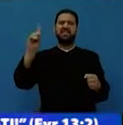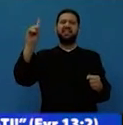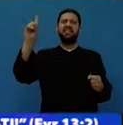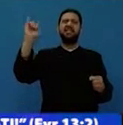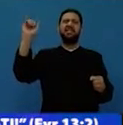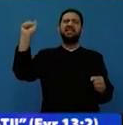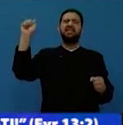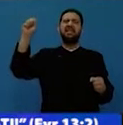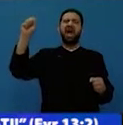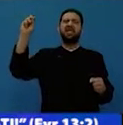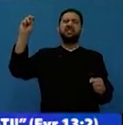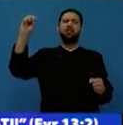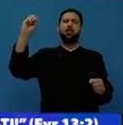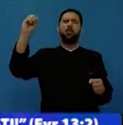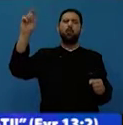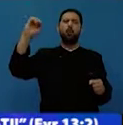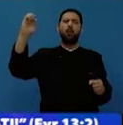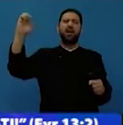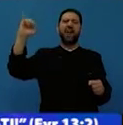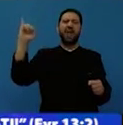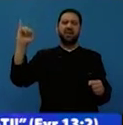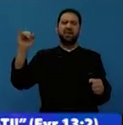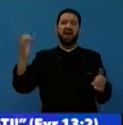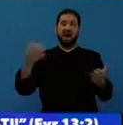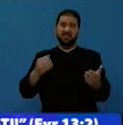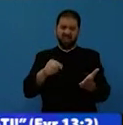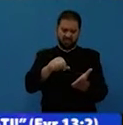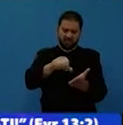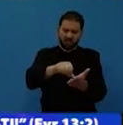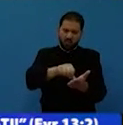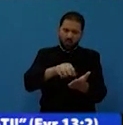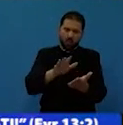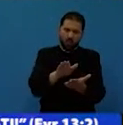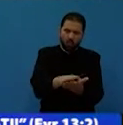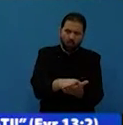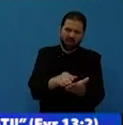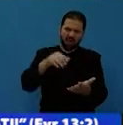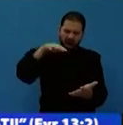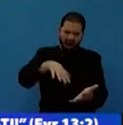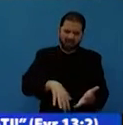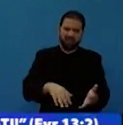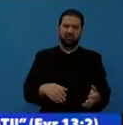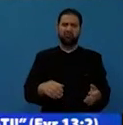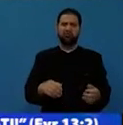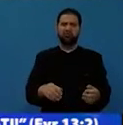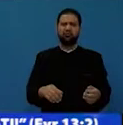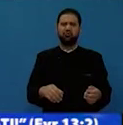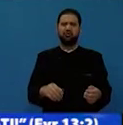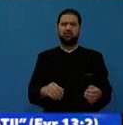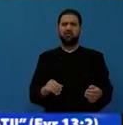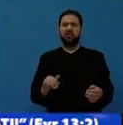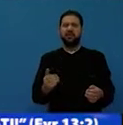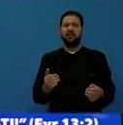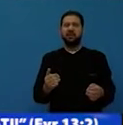amprentat și a lăsat urme adânci, da, în cultura tuturor popoarelor la care